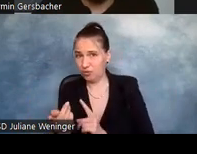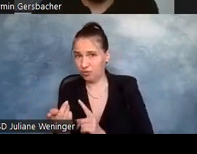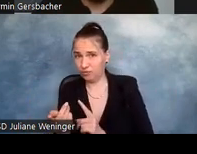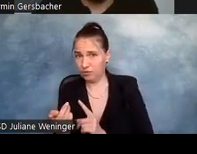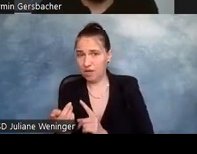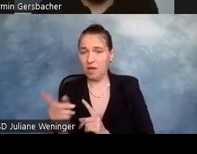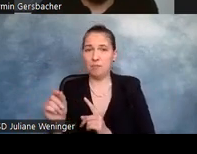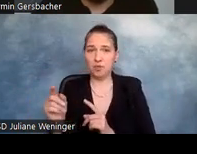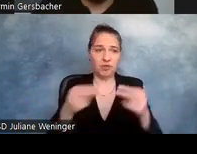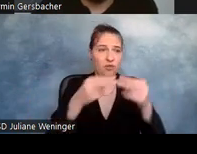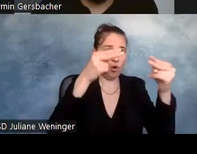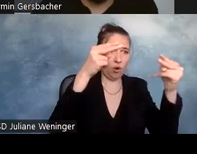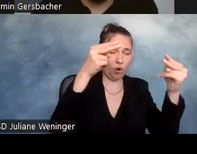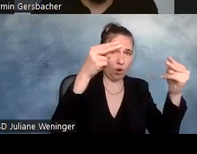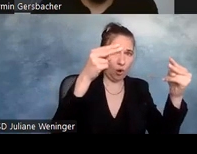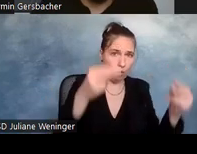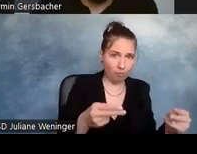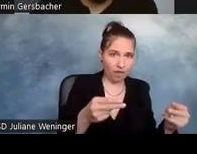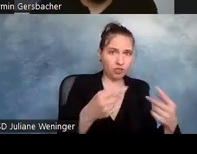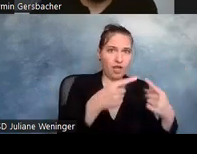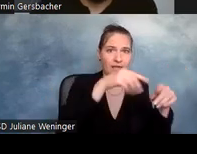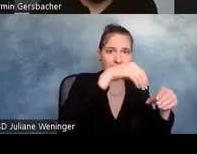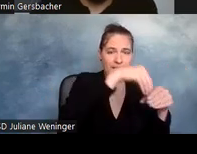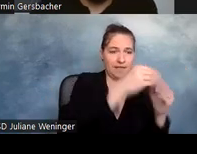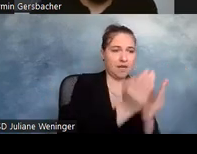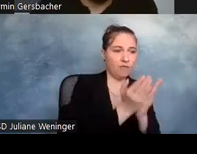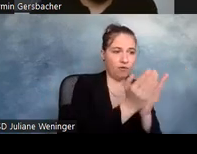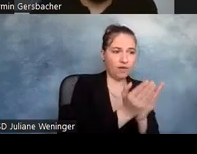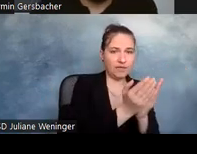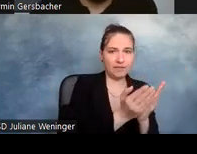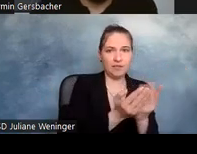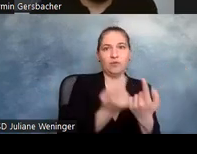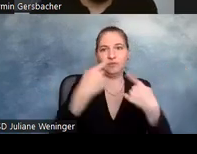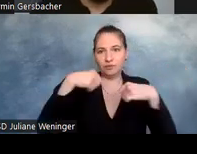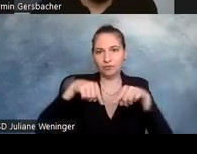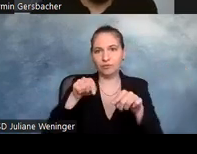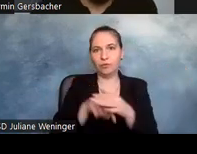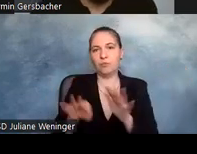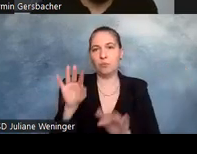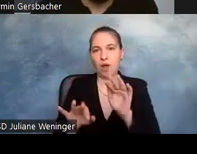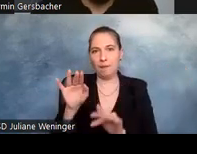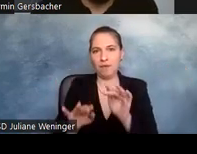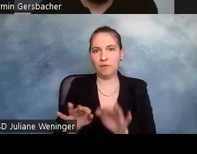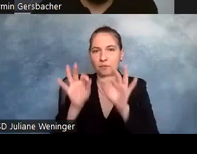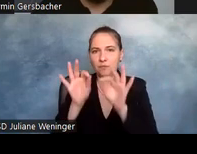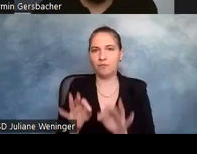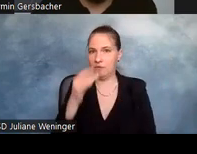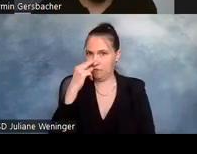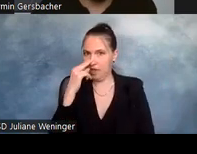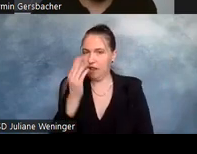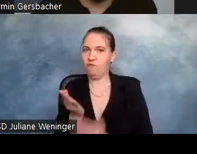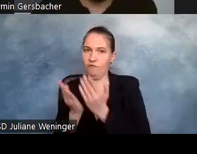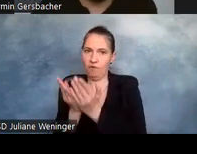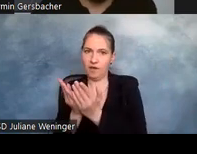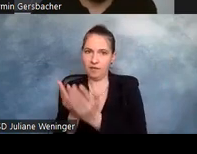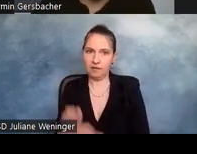was anderes, da steht Site-Improved Crawler. Und das kann einfach auch wieder zu Problemen führen. Das kann bei blinden